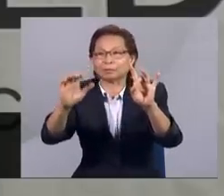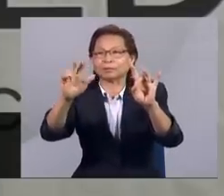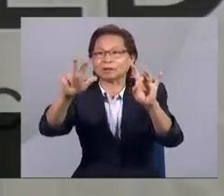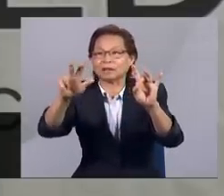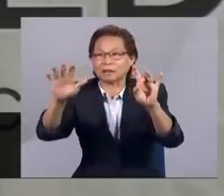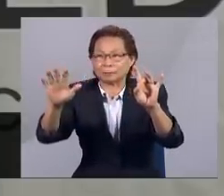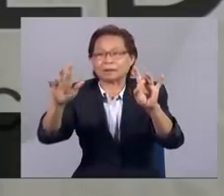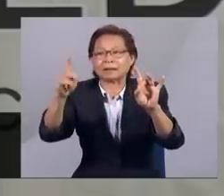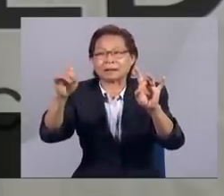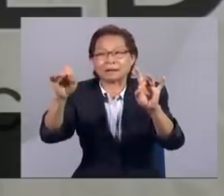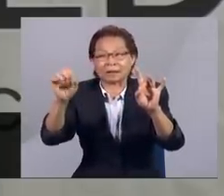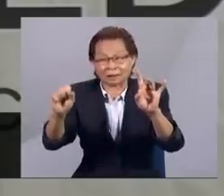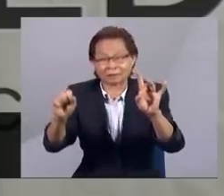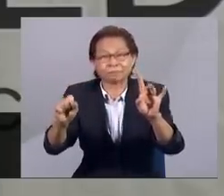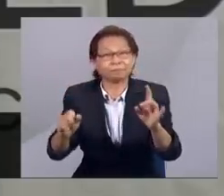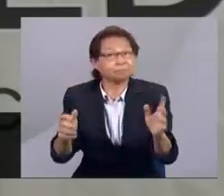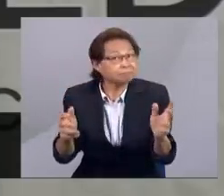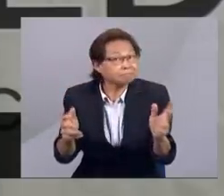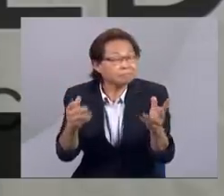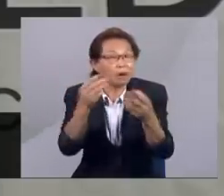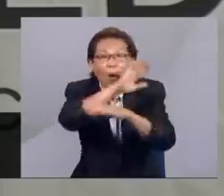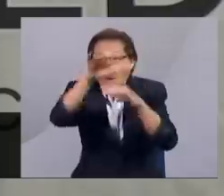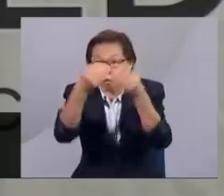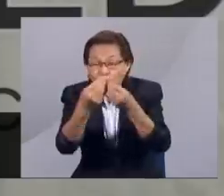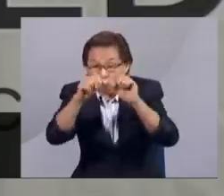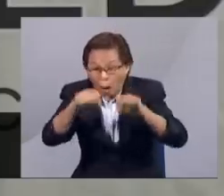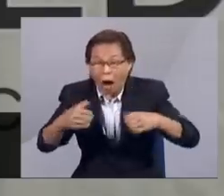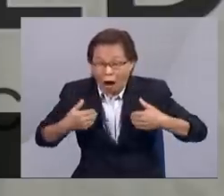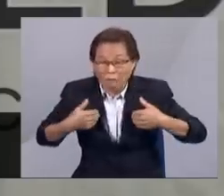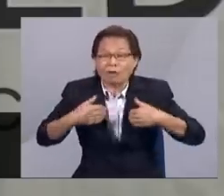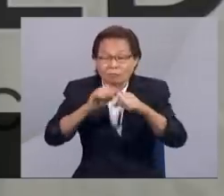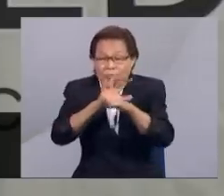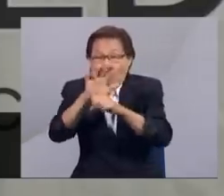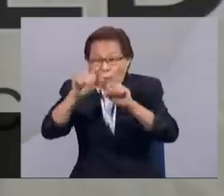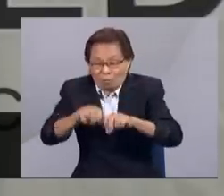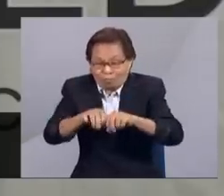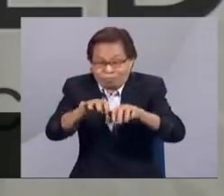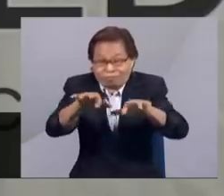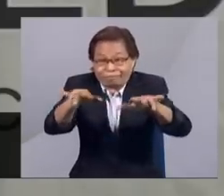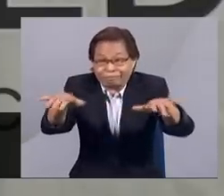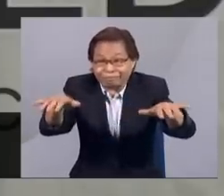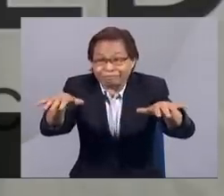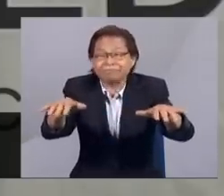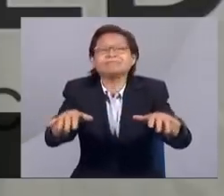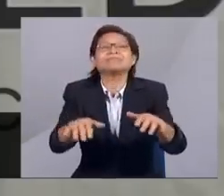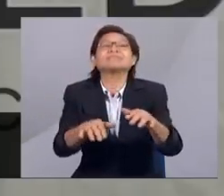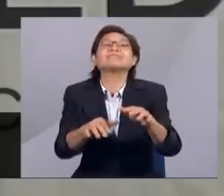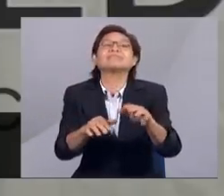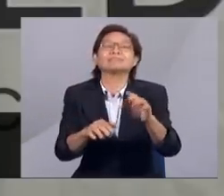8,535 kes. Oleh itu, jumlah kes aktif dengan keboleh jangkitan COVID-19 adalah